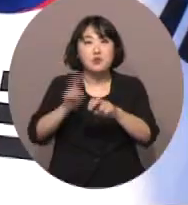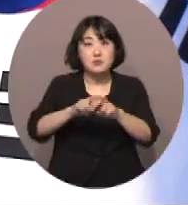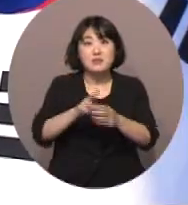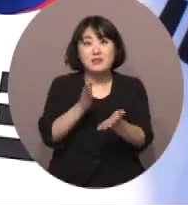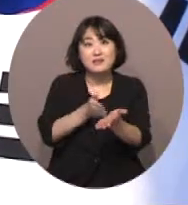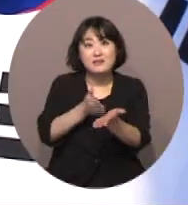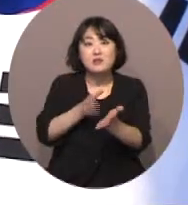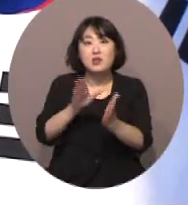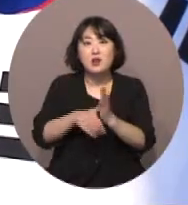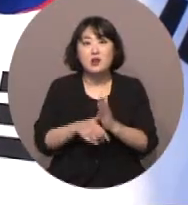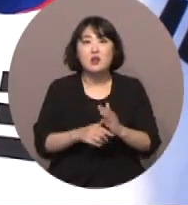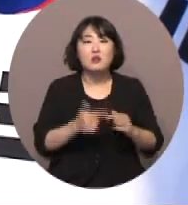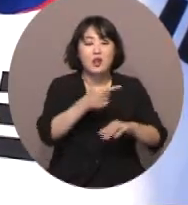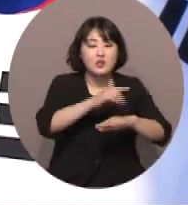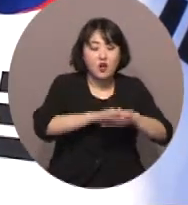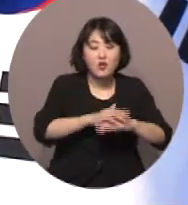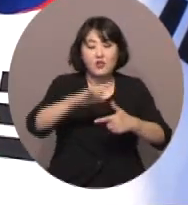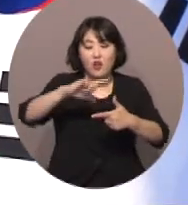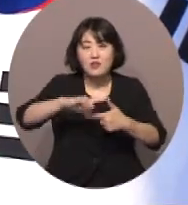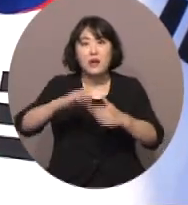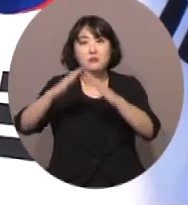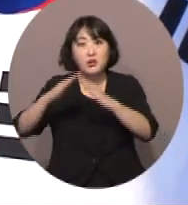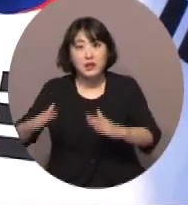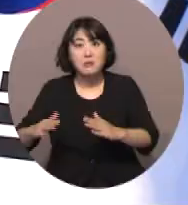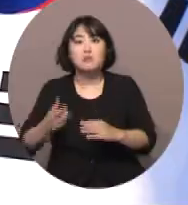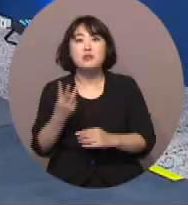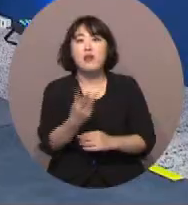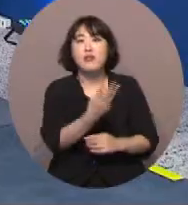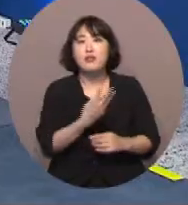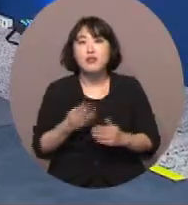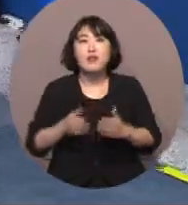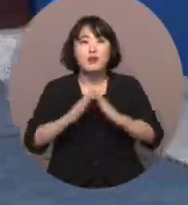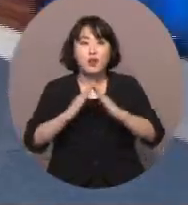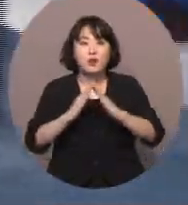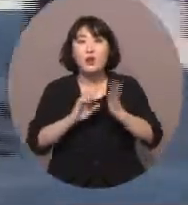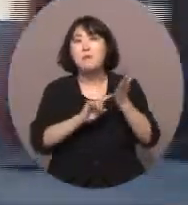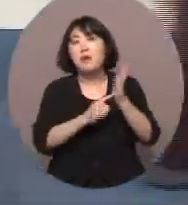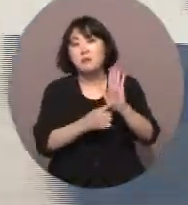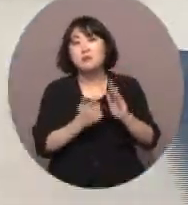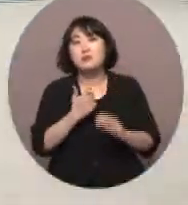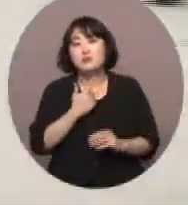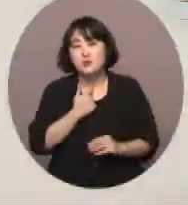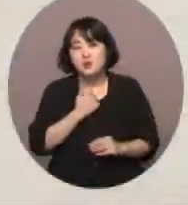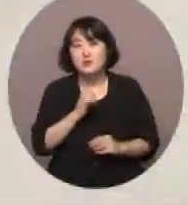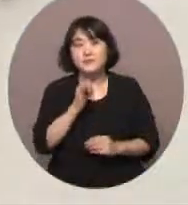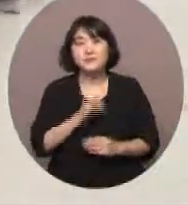전남 을 중심으로 우주 산업 클러스터 삼각 체제를 구축하겠다 고 밝힌 바 있습니다